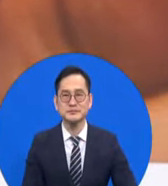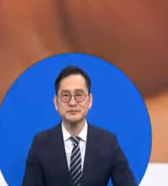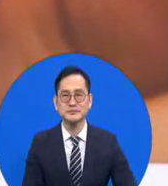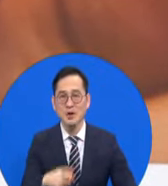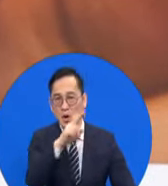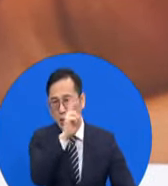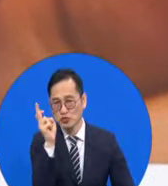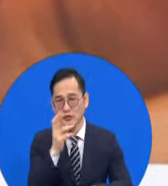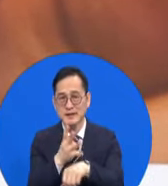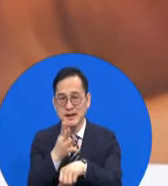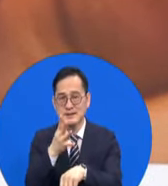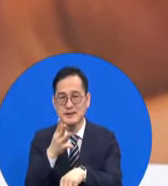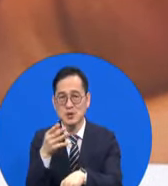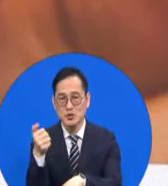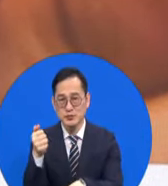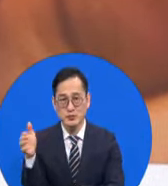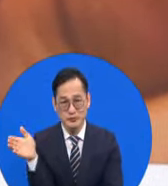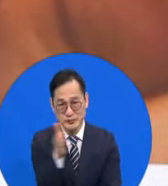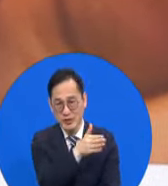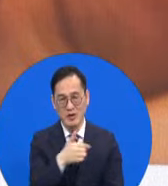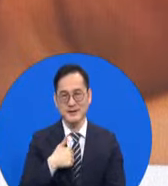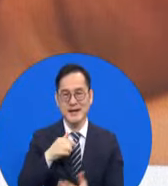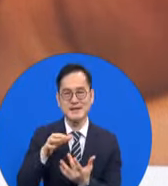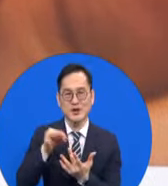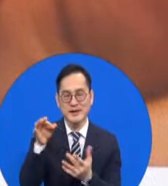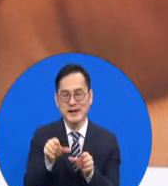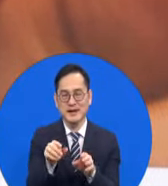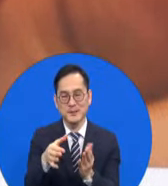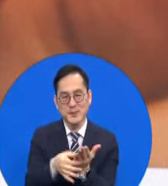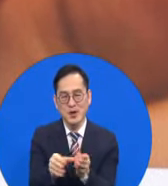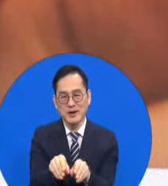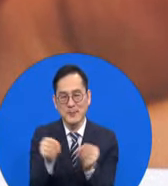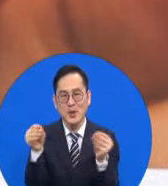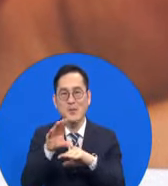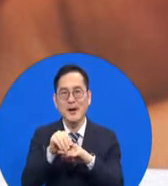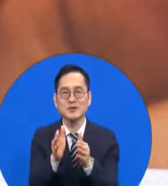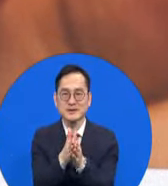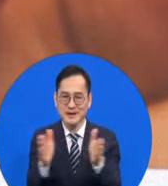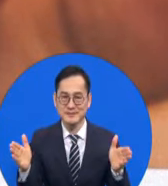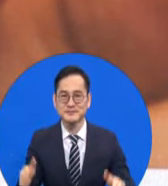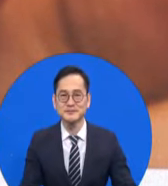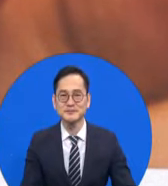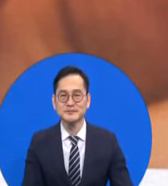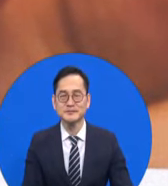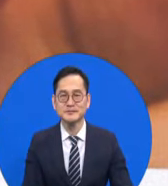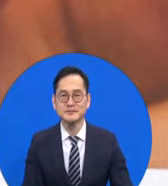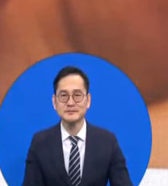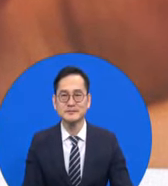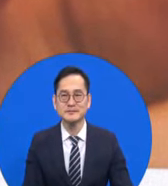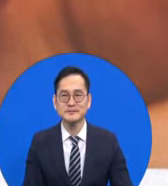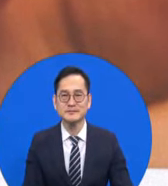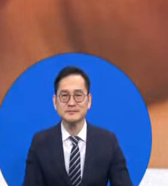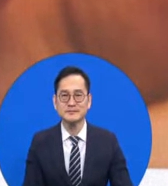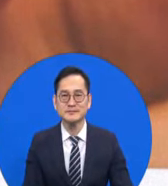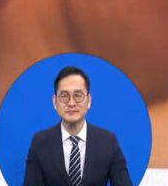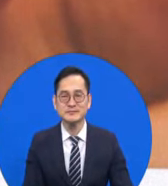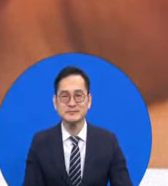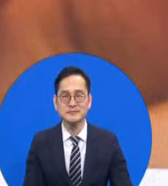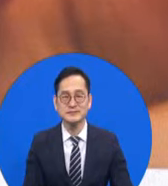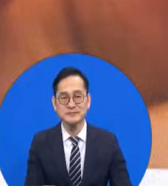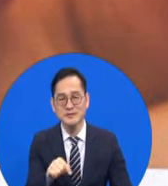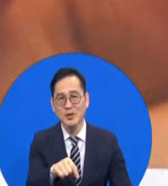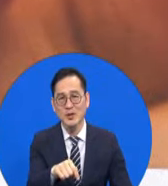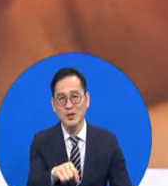50분부터 나의 선택 채널A의 개표 방송이 개시됩니다. 주요 격전지의 채널A 단독 예측조사